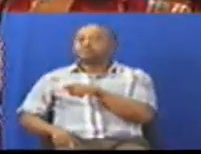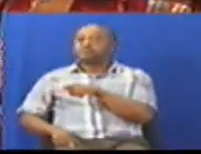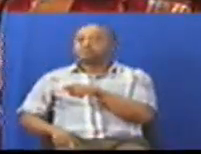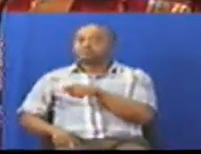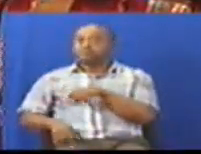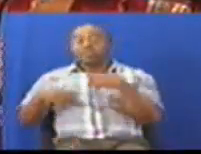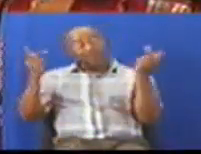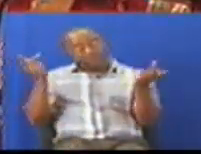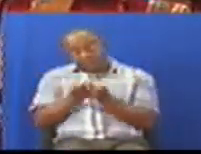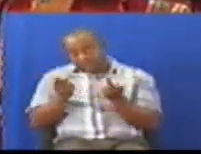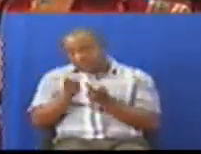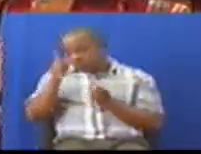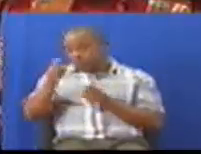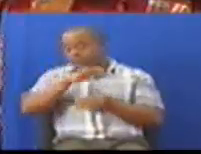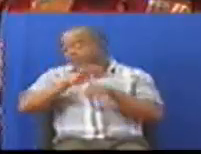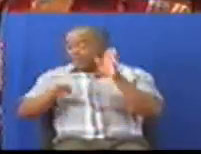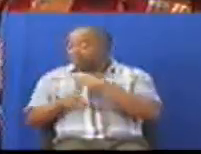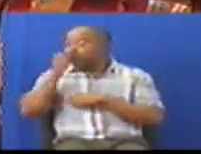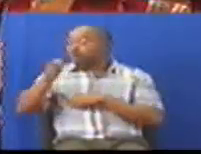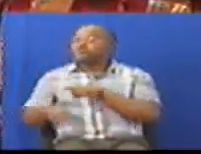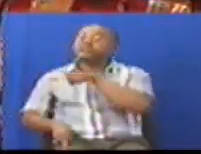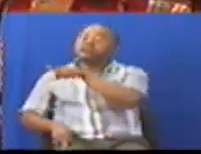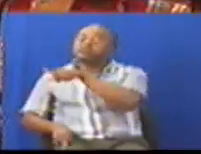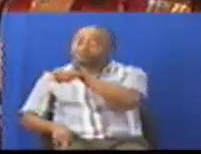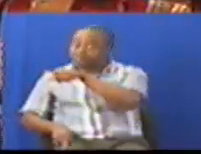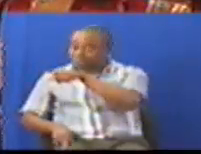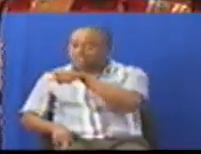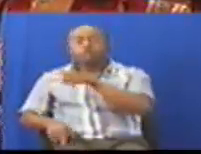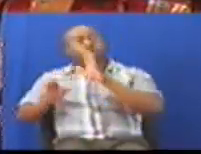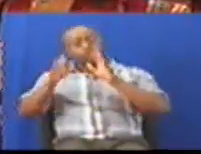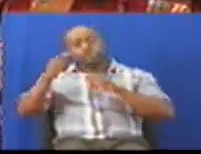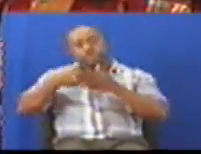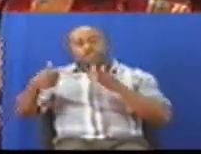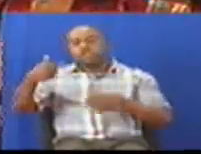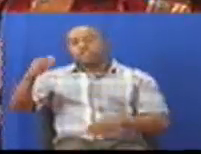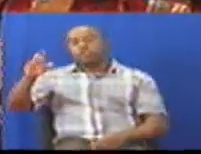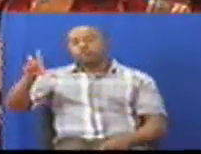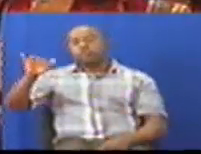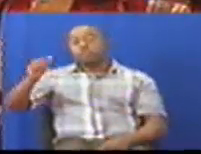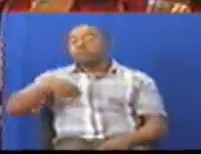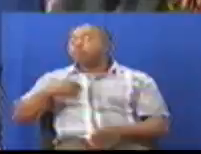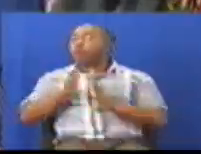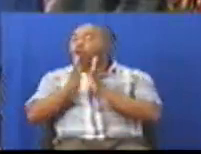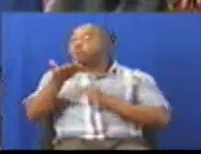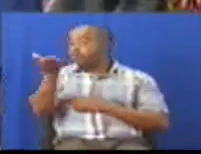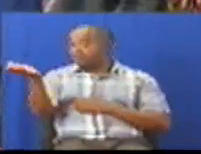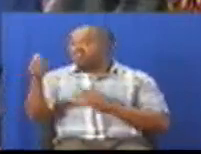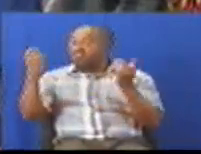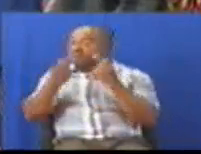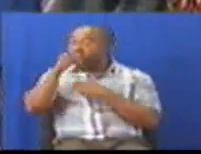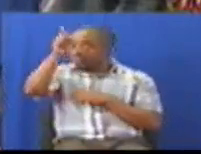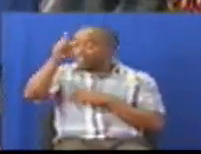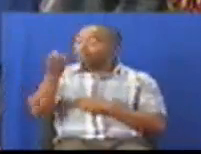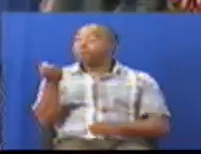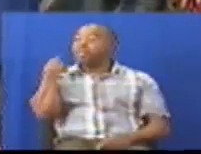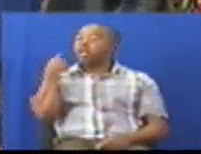Lakini na wewe naibu spika ndugu wangu, tulia, tunakuombea vile vile na wewe kule